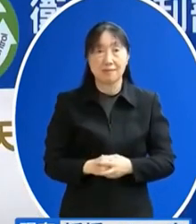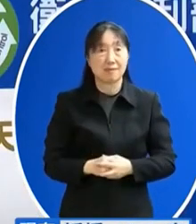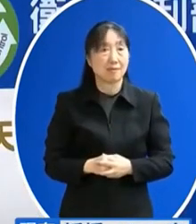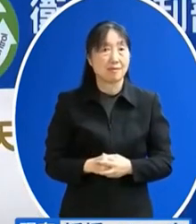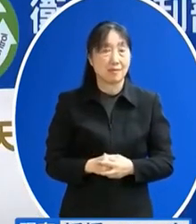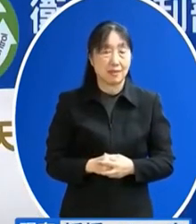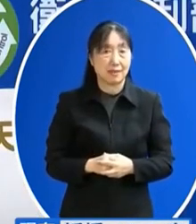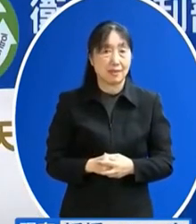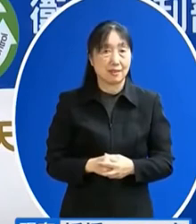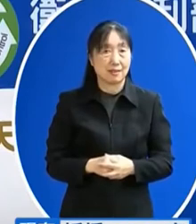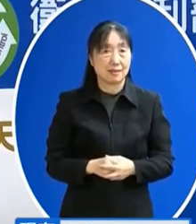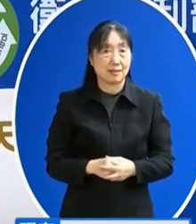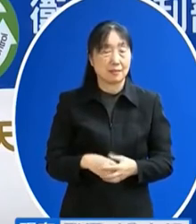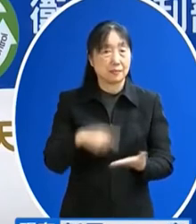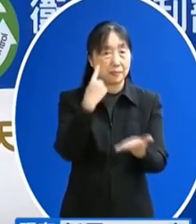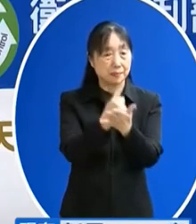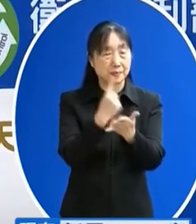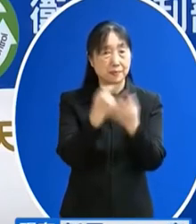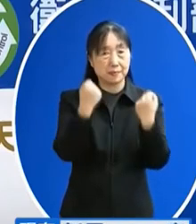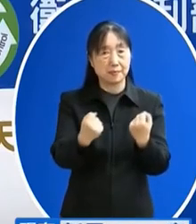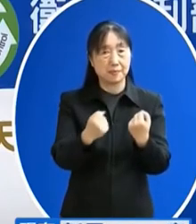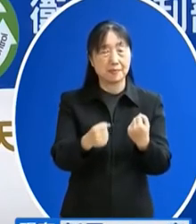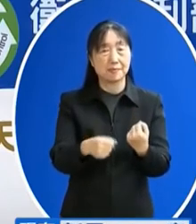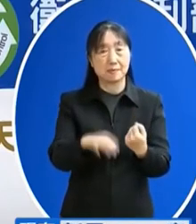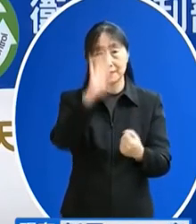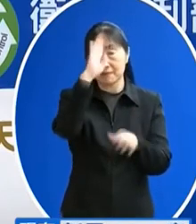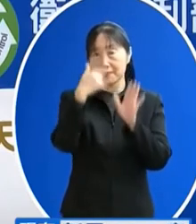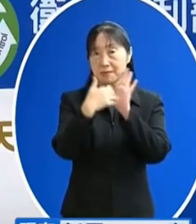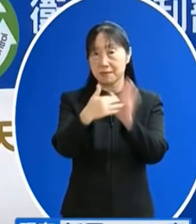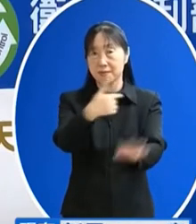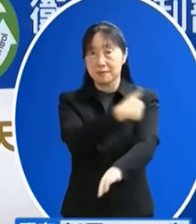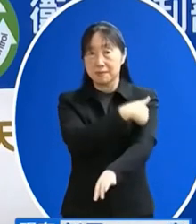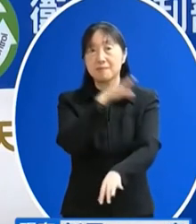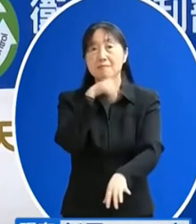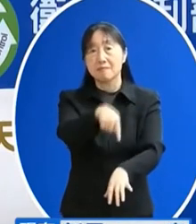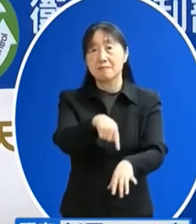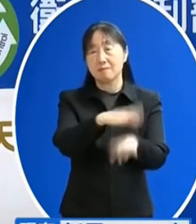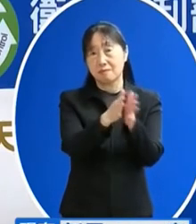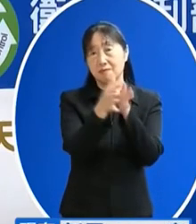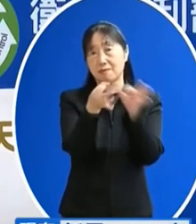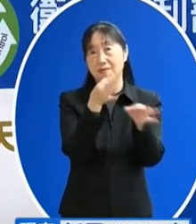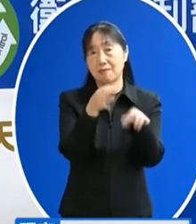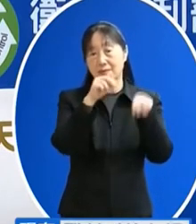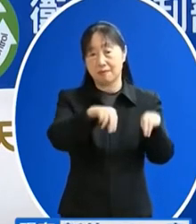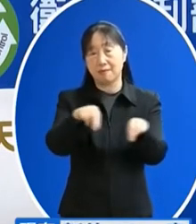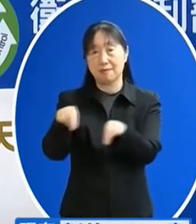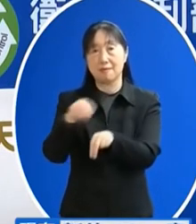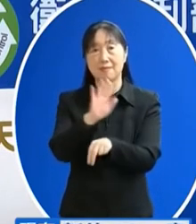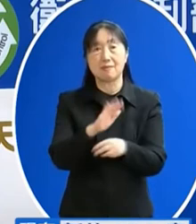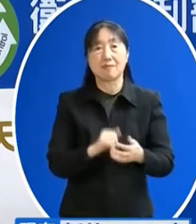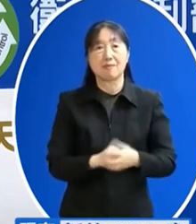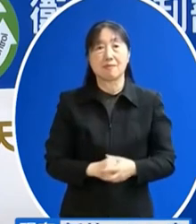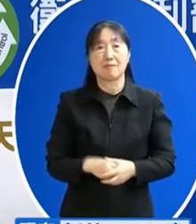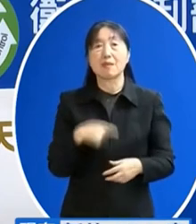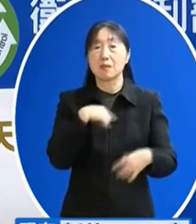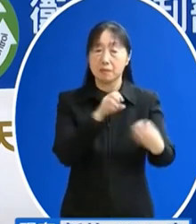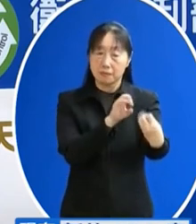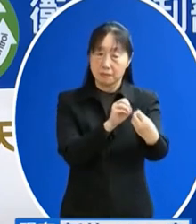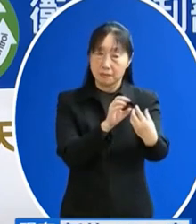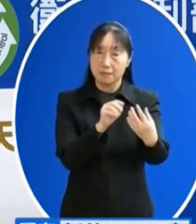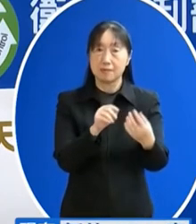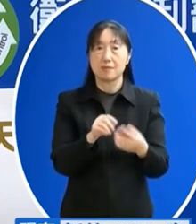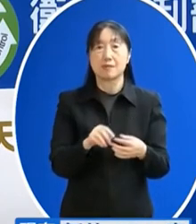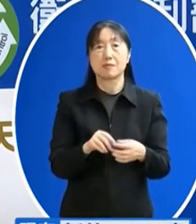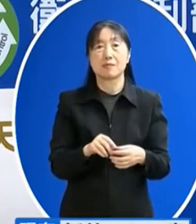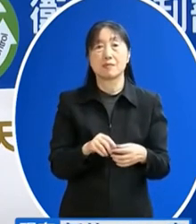大概就是说每一个哈，在疫苗厂他们都有相关的一些商业的合约，哈，那当然我们在谈的时候还